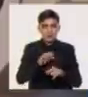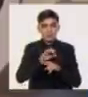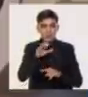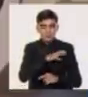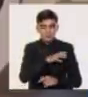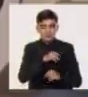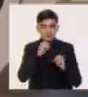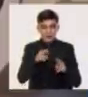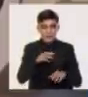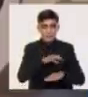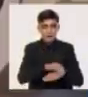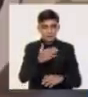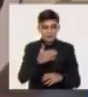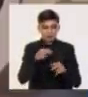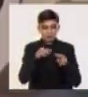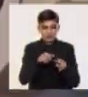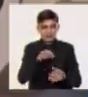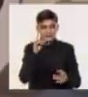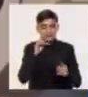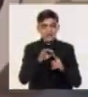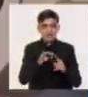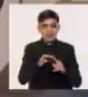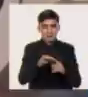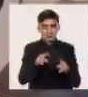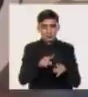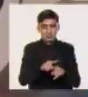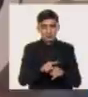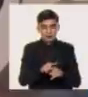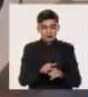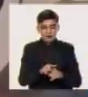корректировку деятельности банков и в целях недопущения